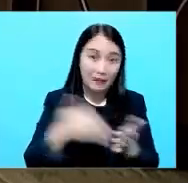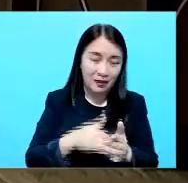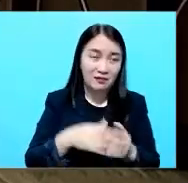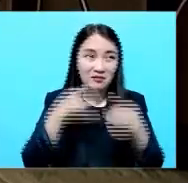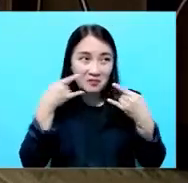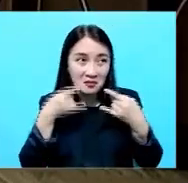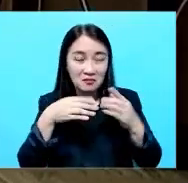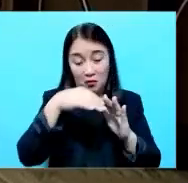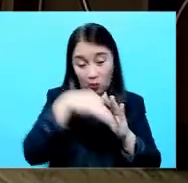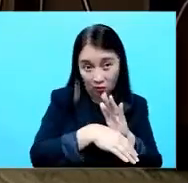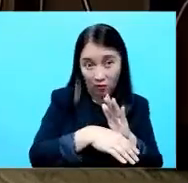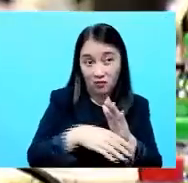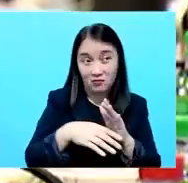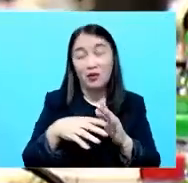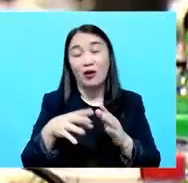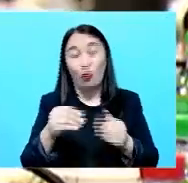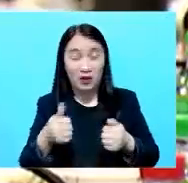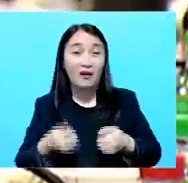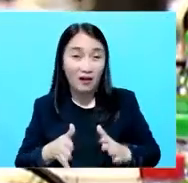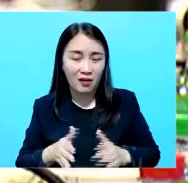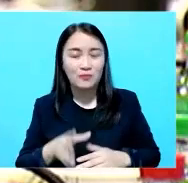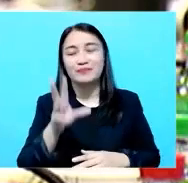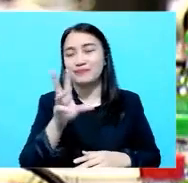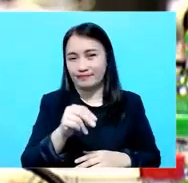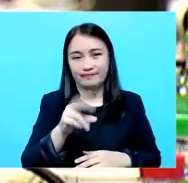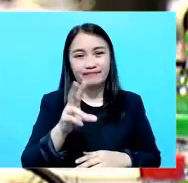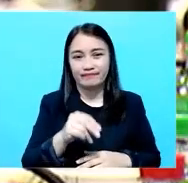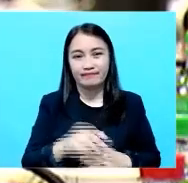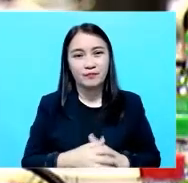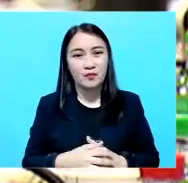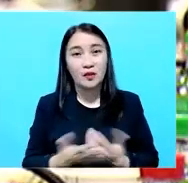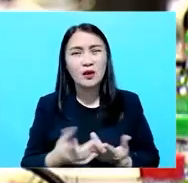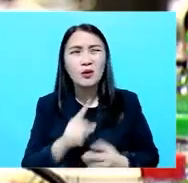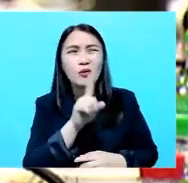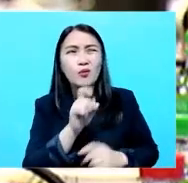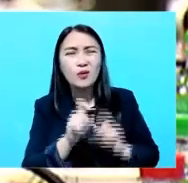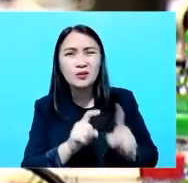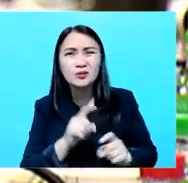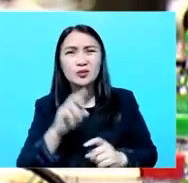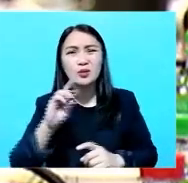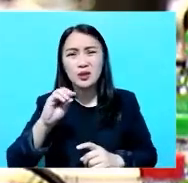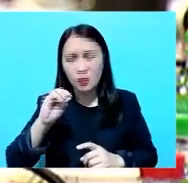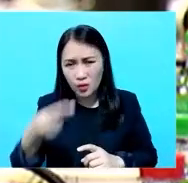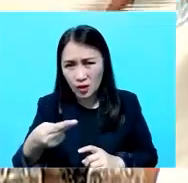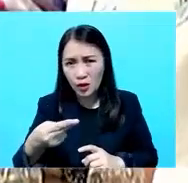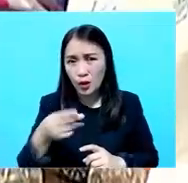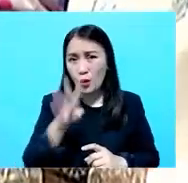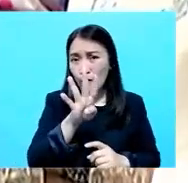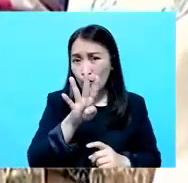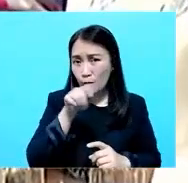Binusisi sa pagdinig ang budgetary performance ng DOH, kaya kinuwestiyon ng ahensya tungkol sa 4.6 billion pesos